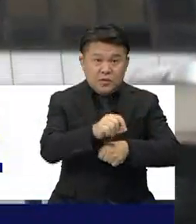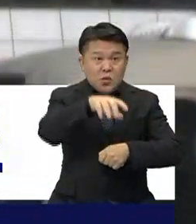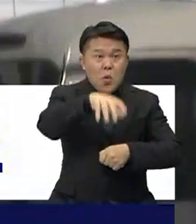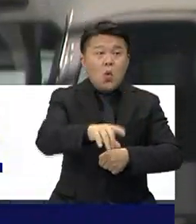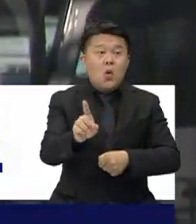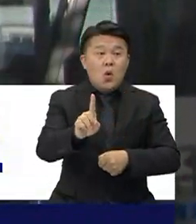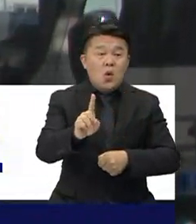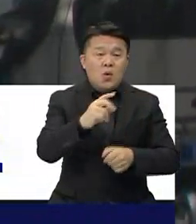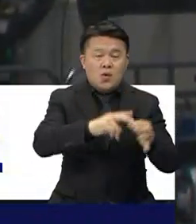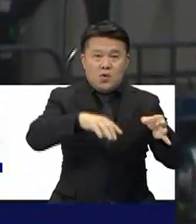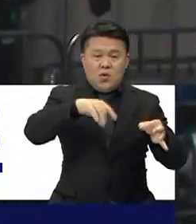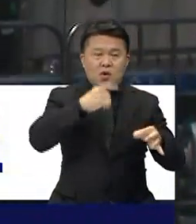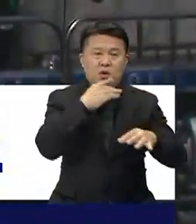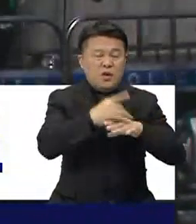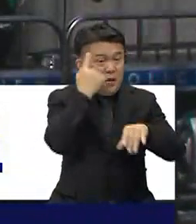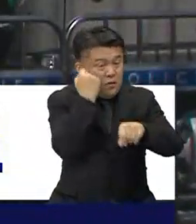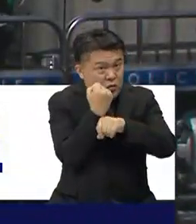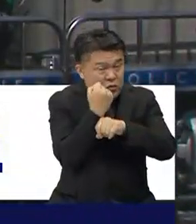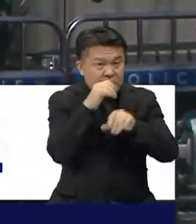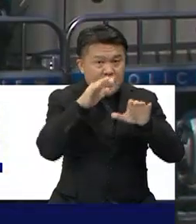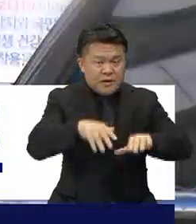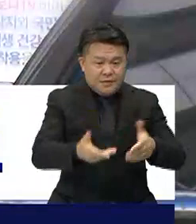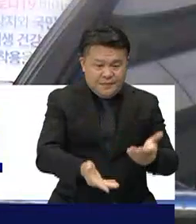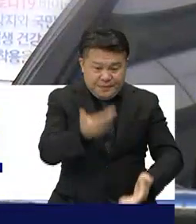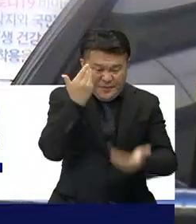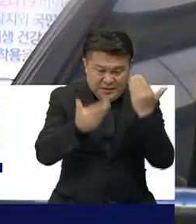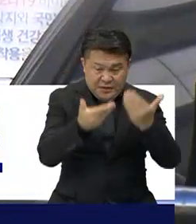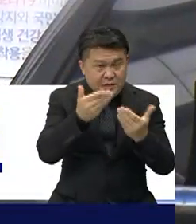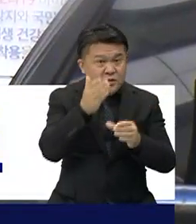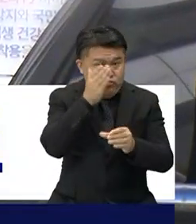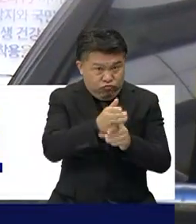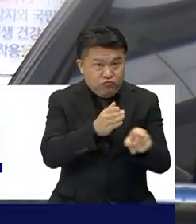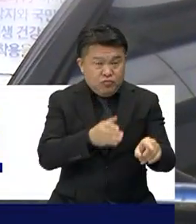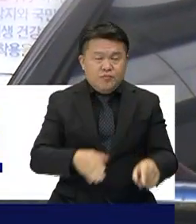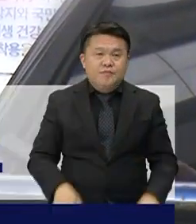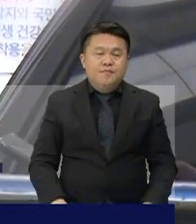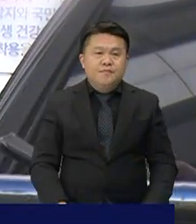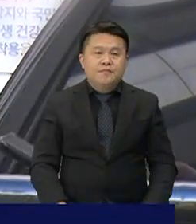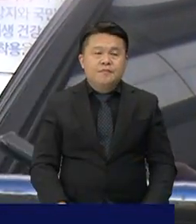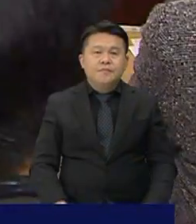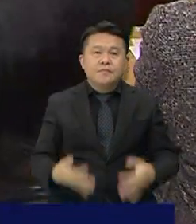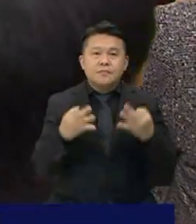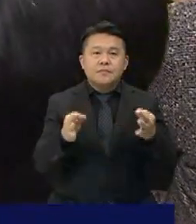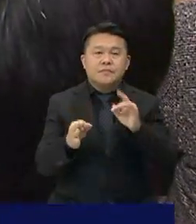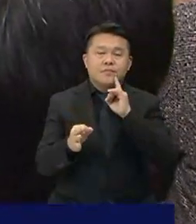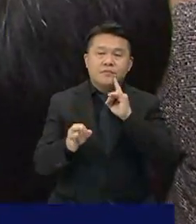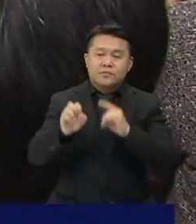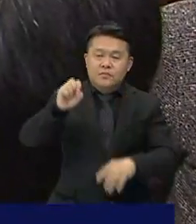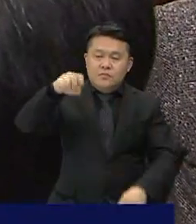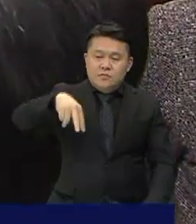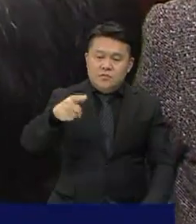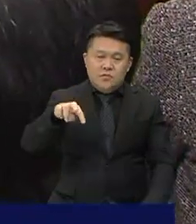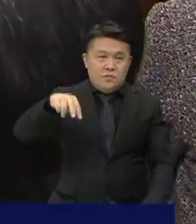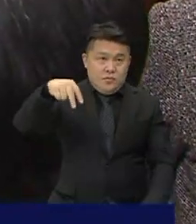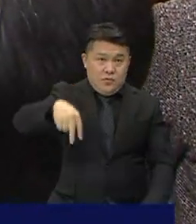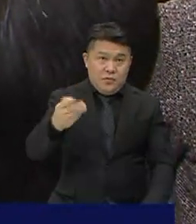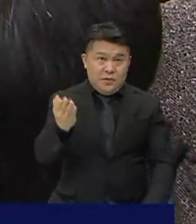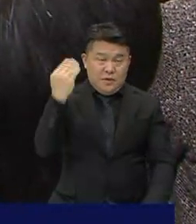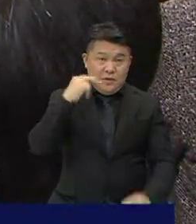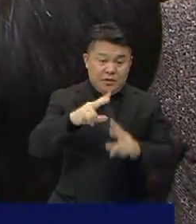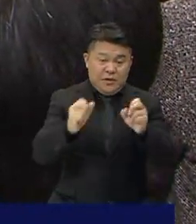있는 여의도 민주연구원에 대해서도 압수수색을 시도하고 있습니다. 김 부원장은 유동규 전